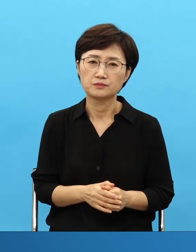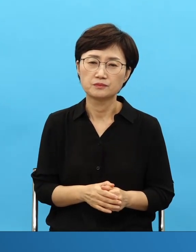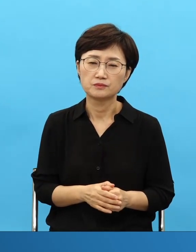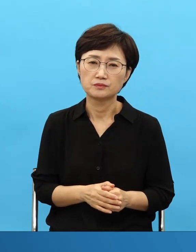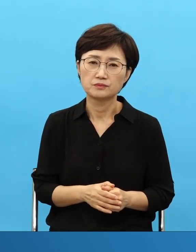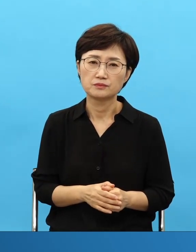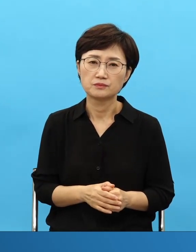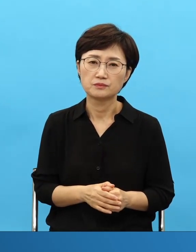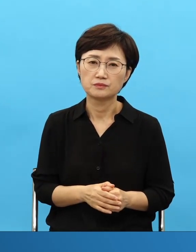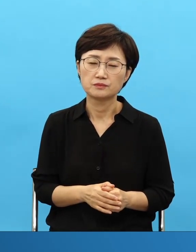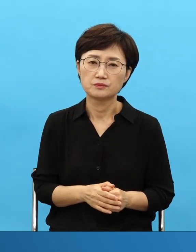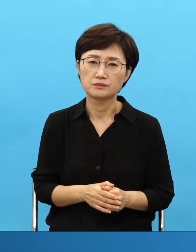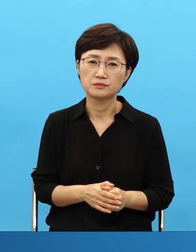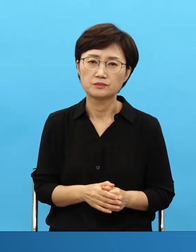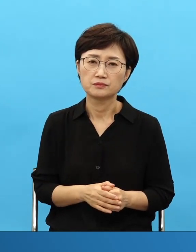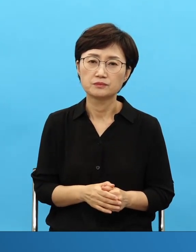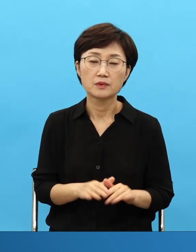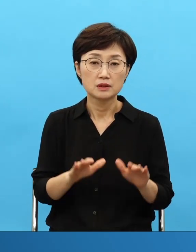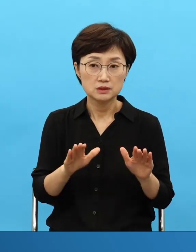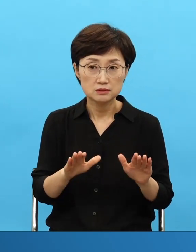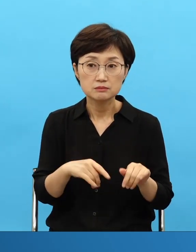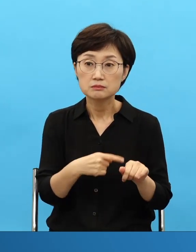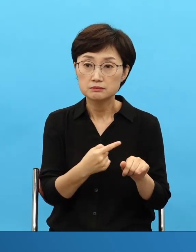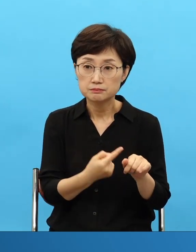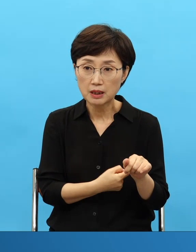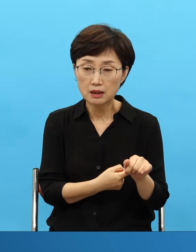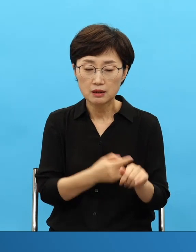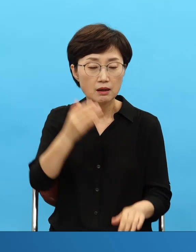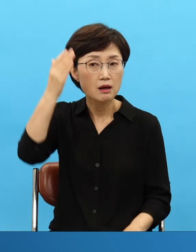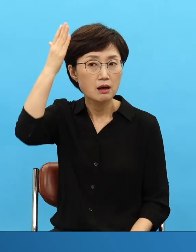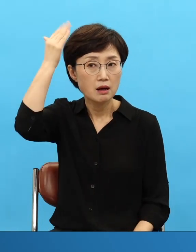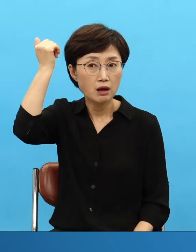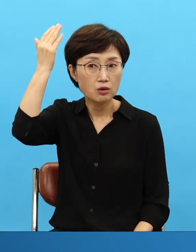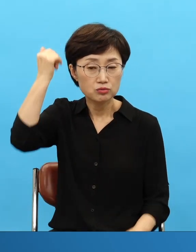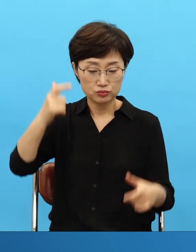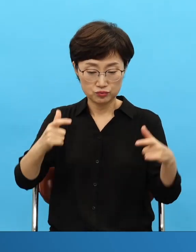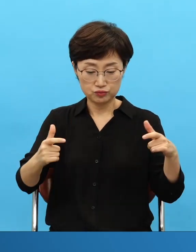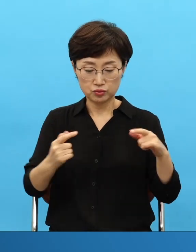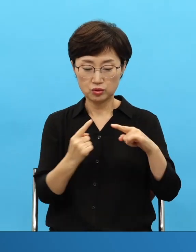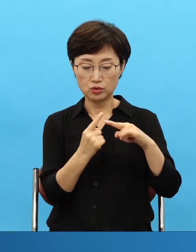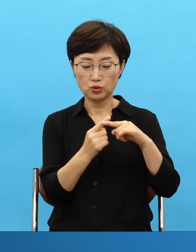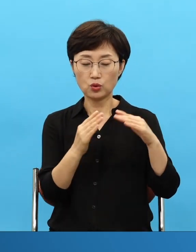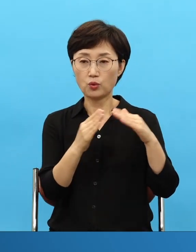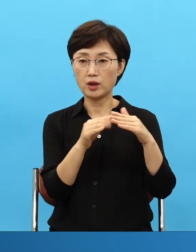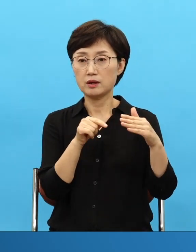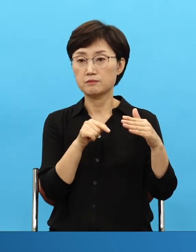그래서 지금 한국 교회 참 유일하게 남아 있는데